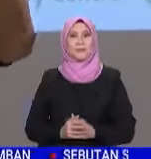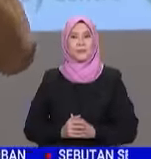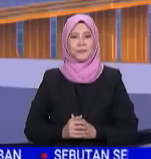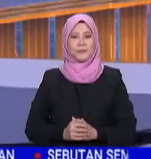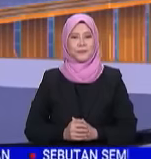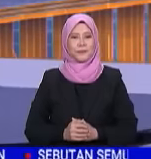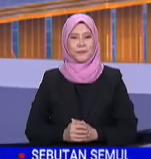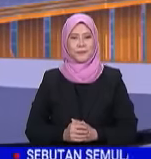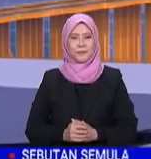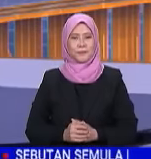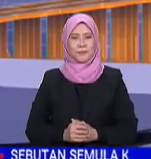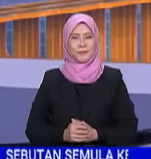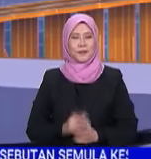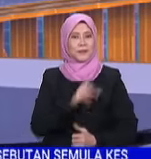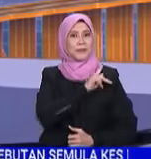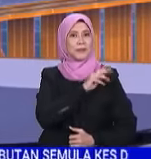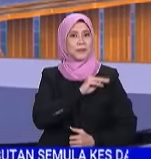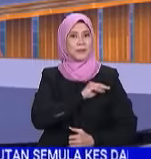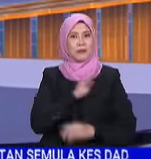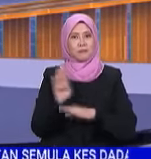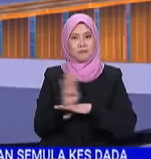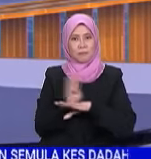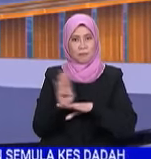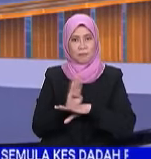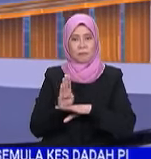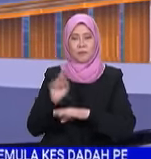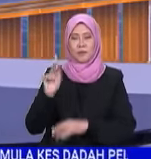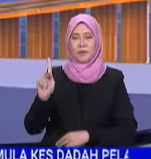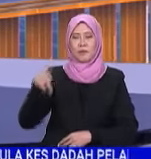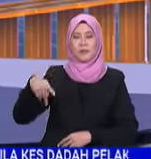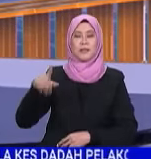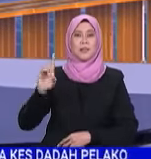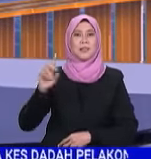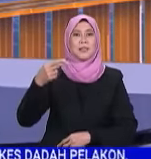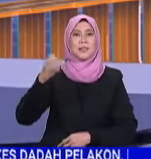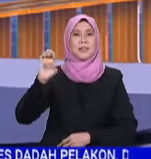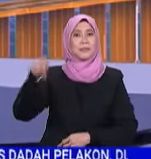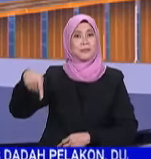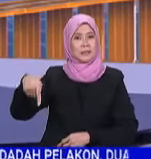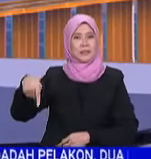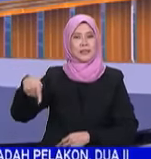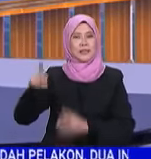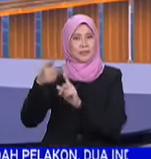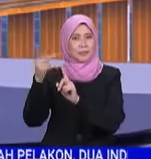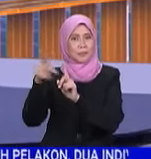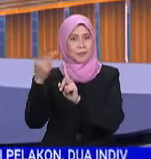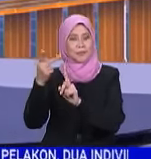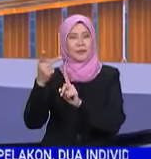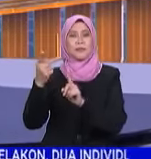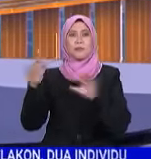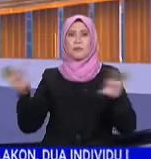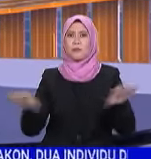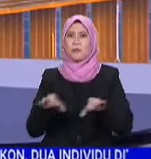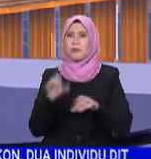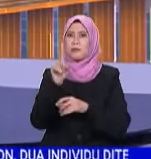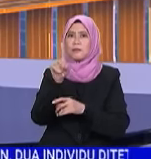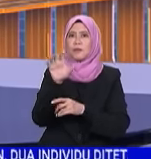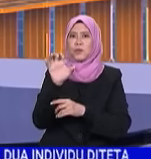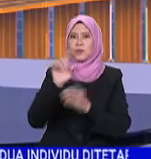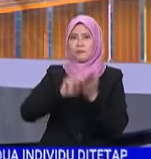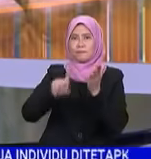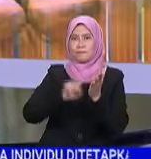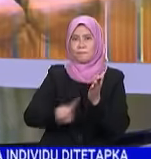dunia seterusnya Kementerian Perdagangan dalam negeri dan hal ehwal pengguna kpdnhp Pulau Pinang telah menjalankan 100